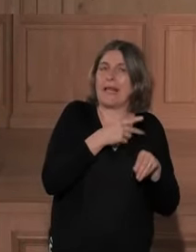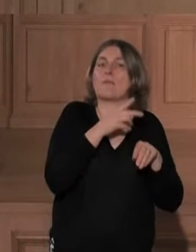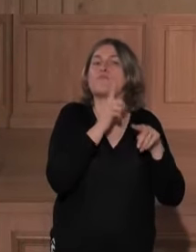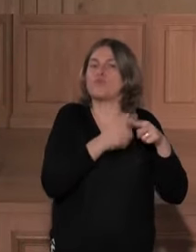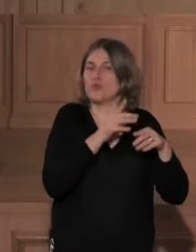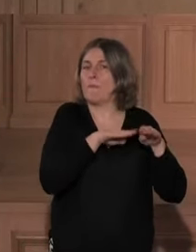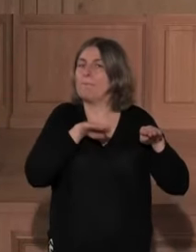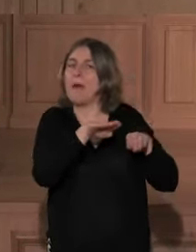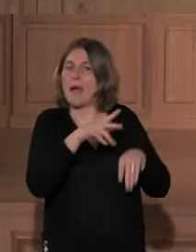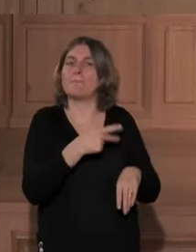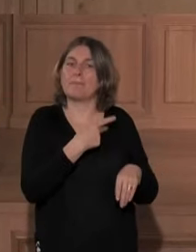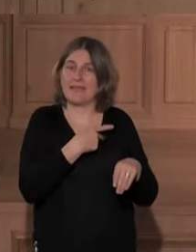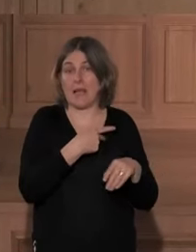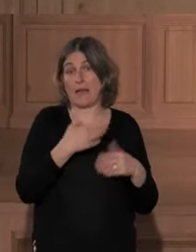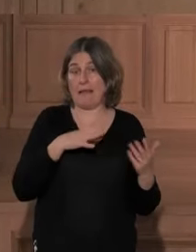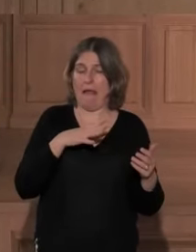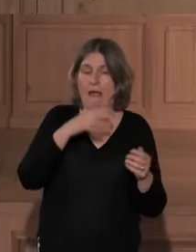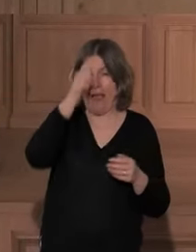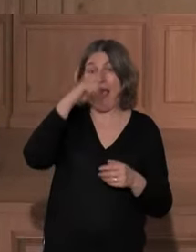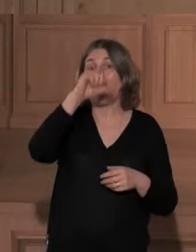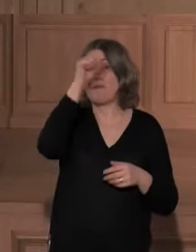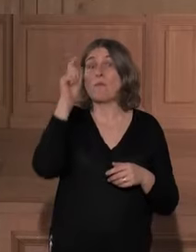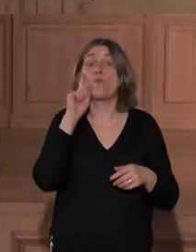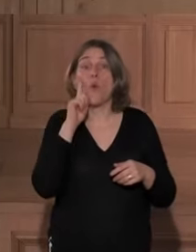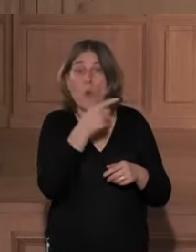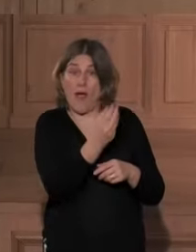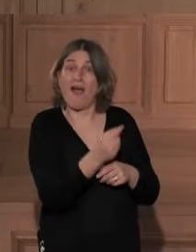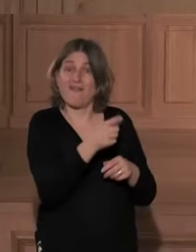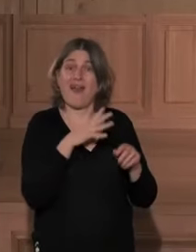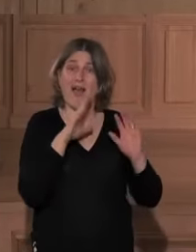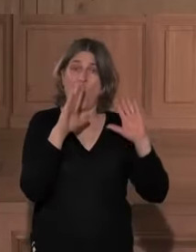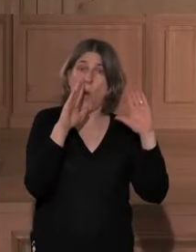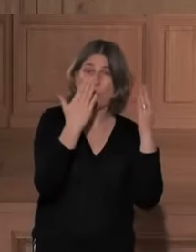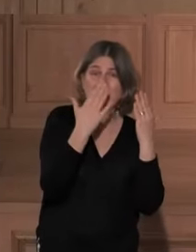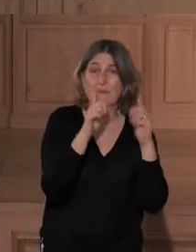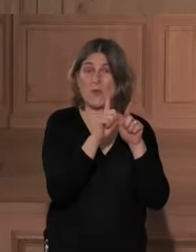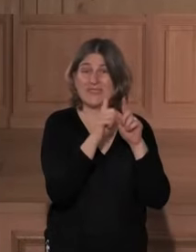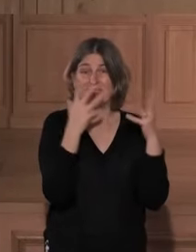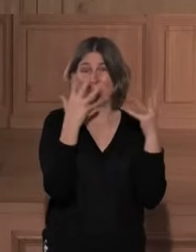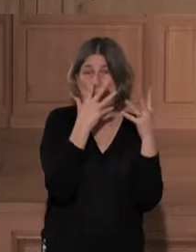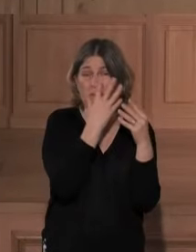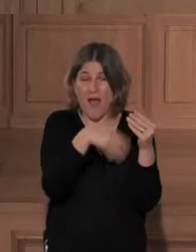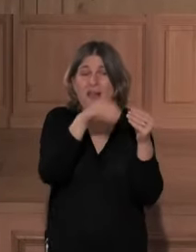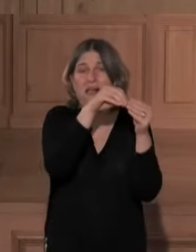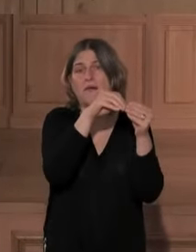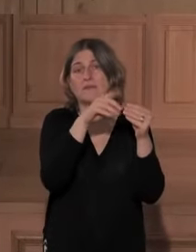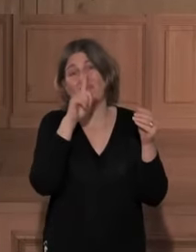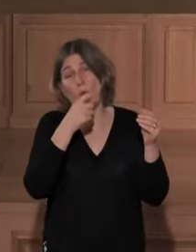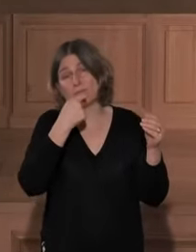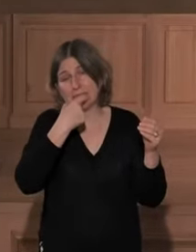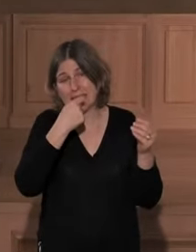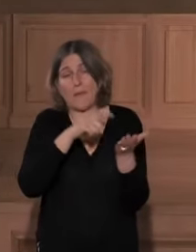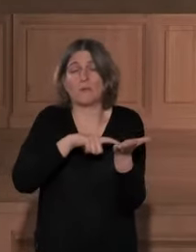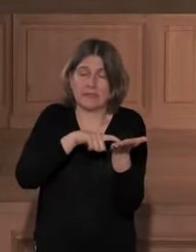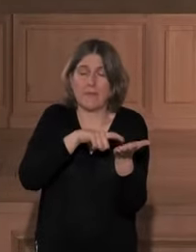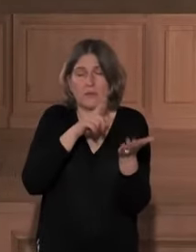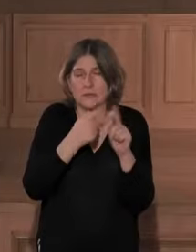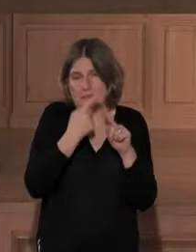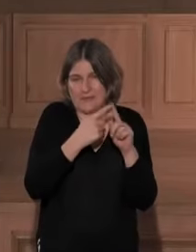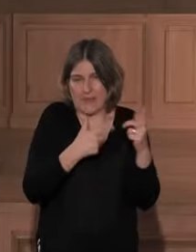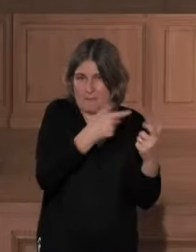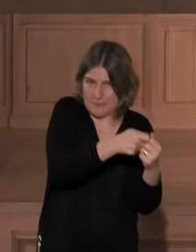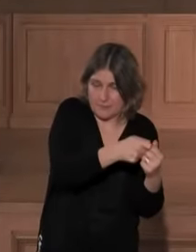infirmières, parce qu'il y a des enfants qui ont des troubles associés à l'autisme qu'il faut traiter, soigner, et souvent avec des traitements médicamenteux. Et il